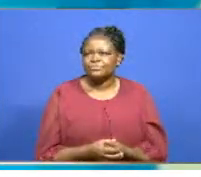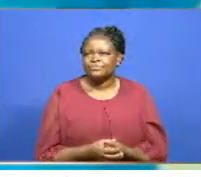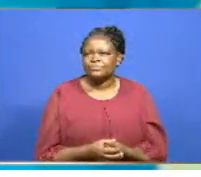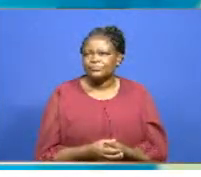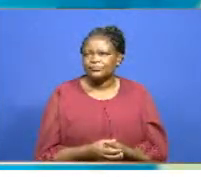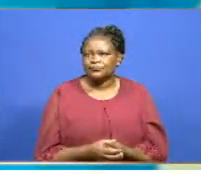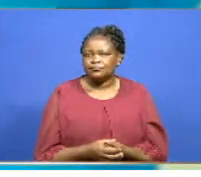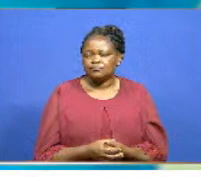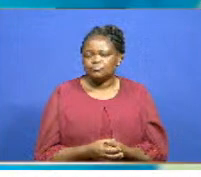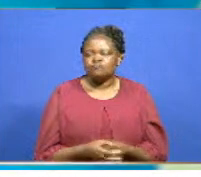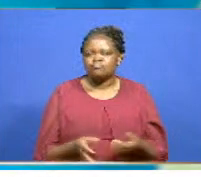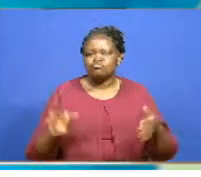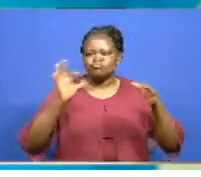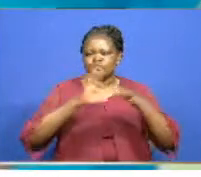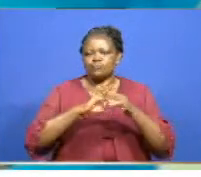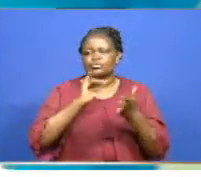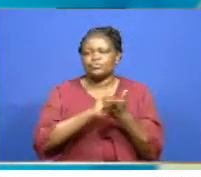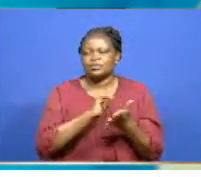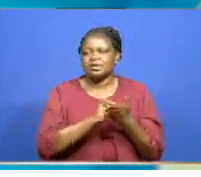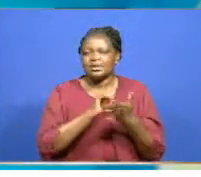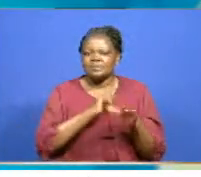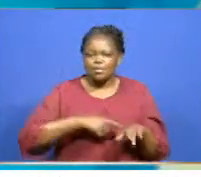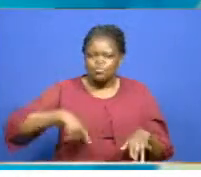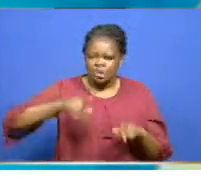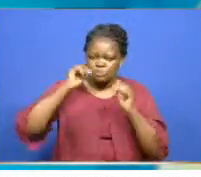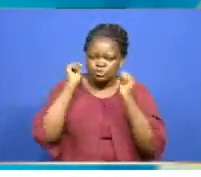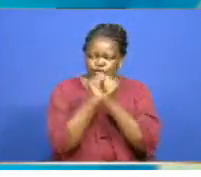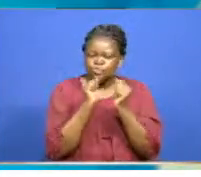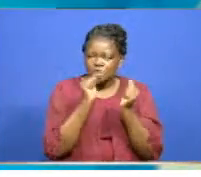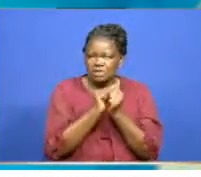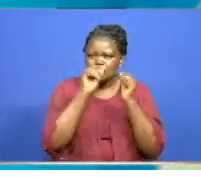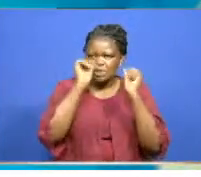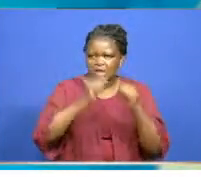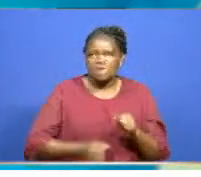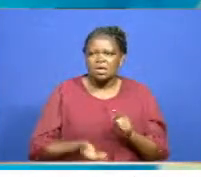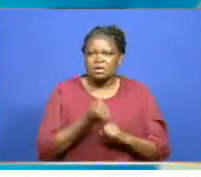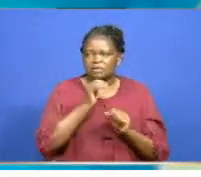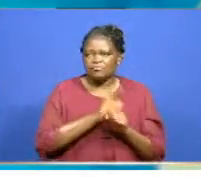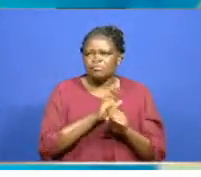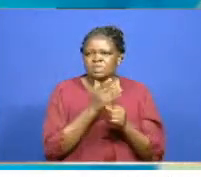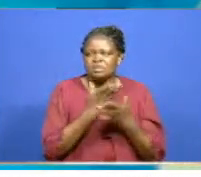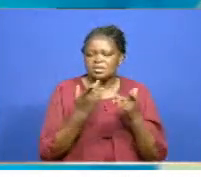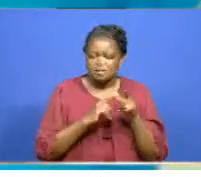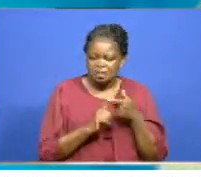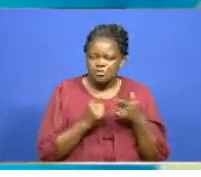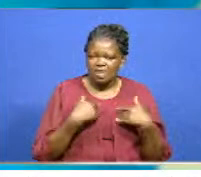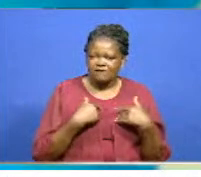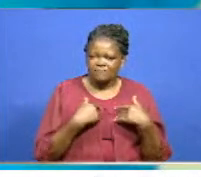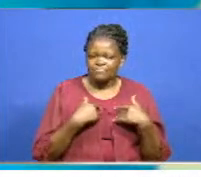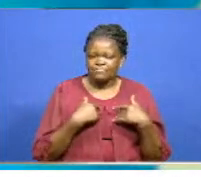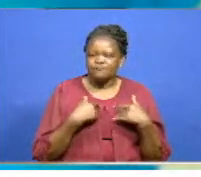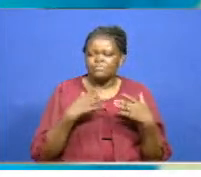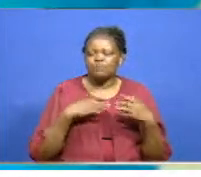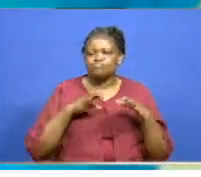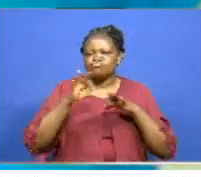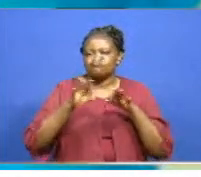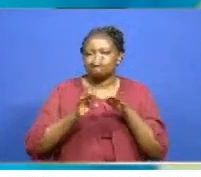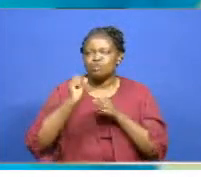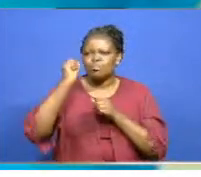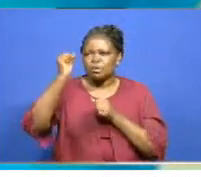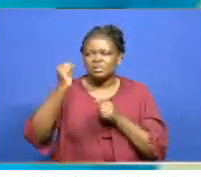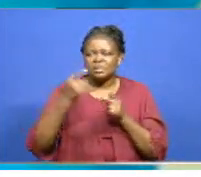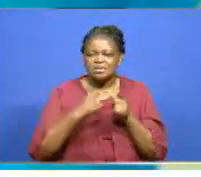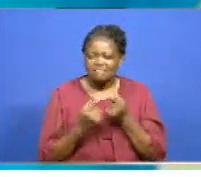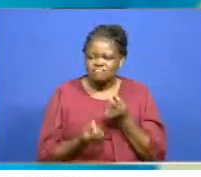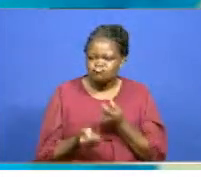sense of togetherness, ya kwamba tukiwa pamoja tuweza timiza masuala mengi. Na pia kuna uchanganuzi wa masuala ya siasa wamekuwa kiibua